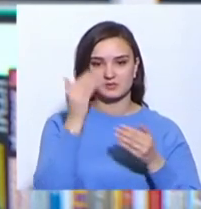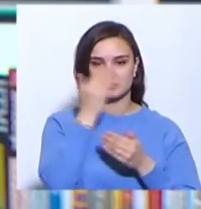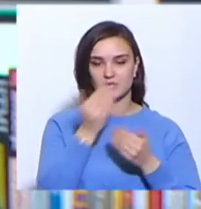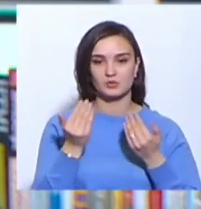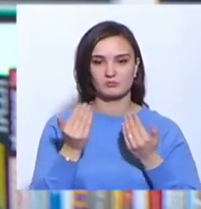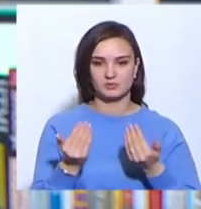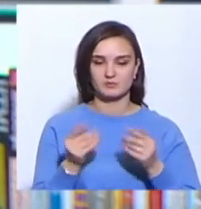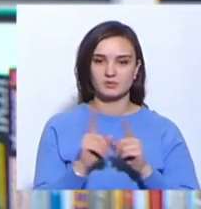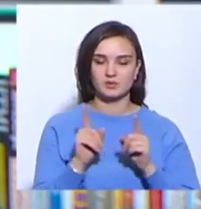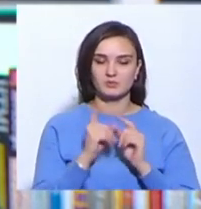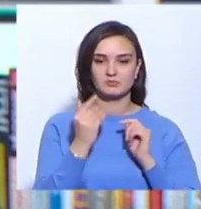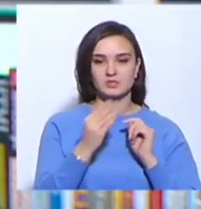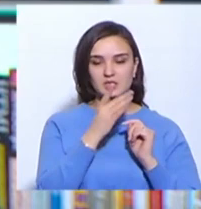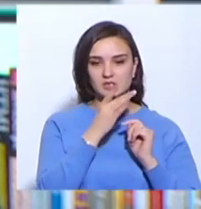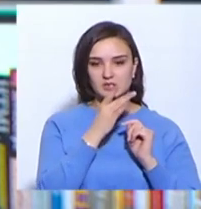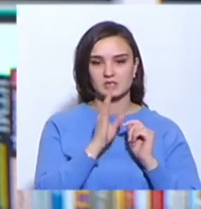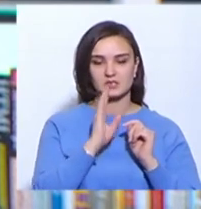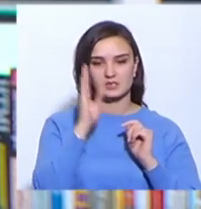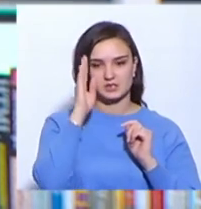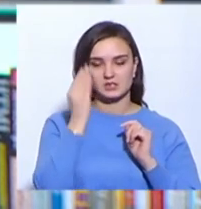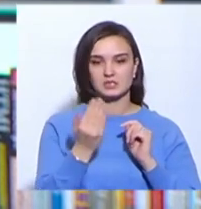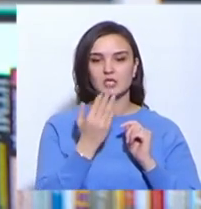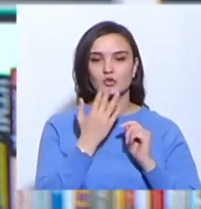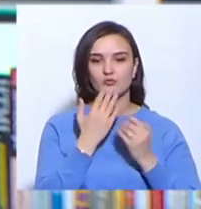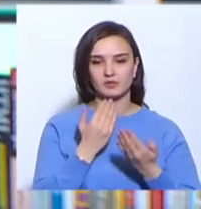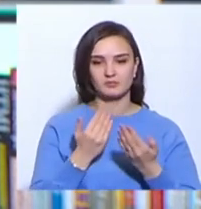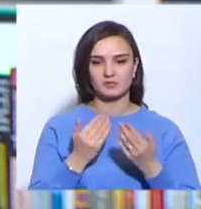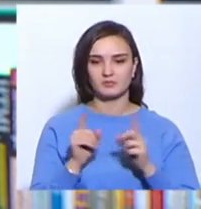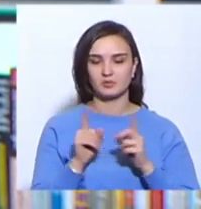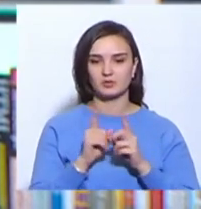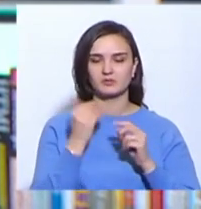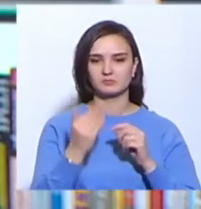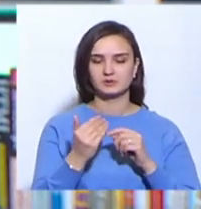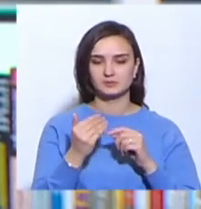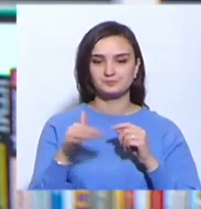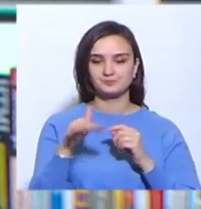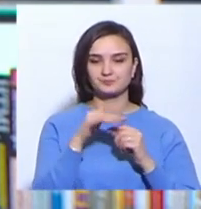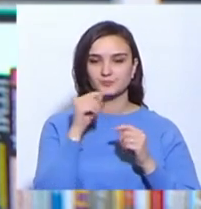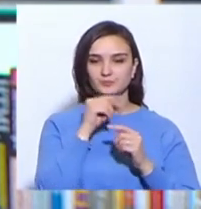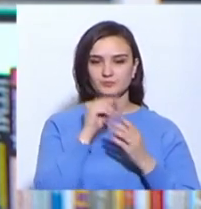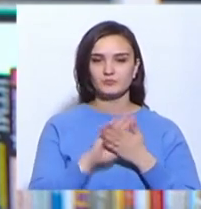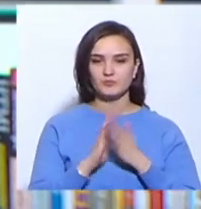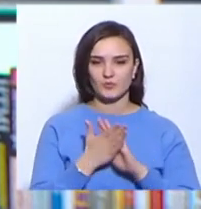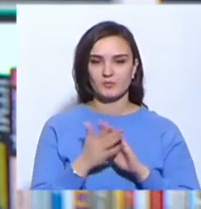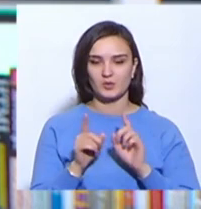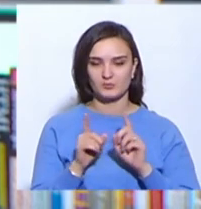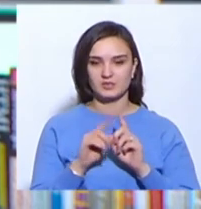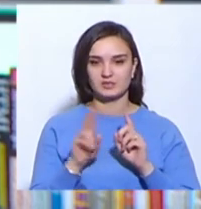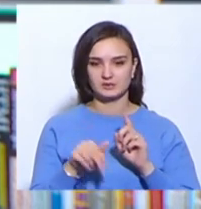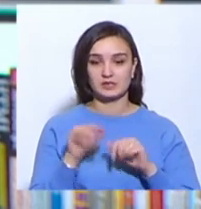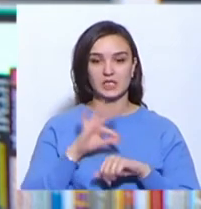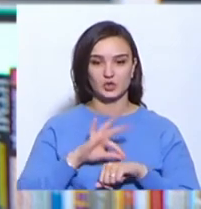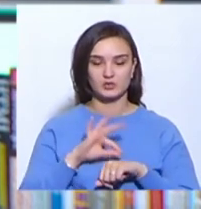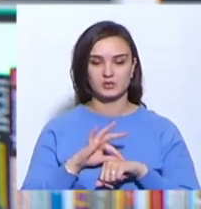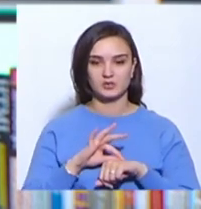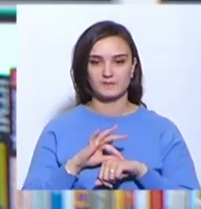საზოგადოებისათვის. მიუხედავად მისი ასაკისა, სქესისა, ეთნიკური კუთვნილებისა, მიუხედავად მისი სოციალურ-ეკონომიკური სტატუსისა და